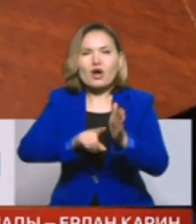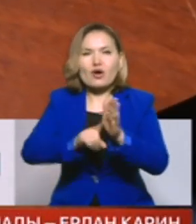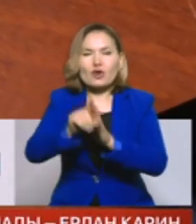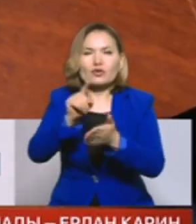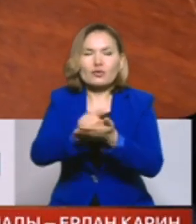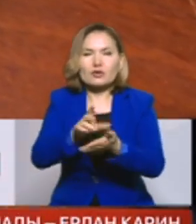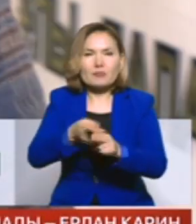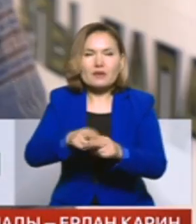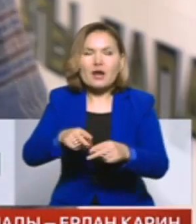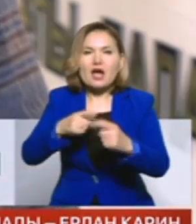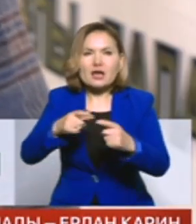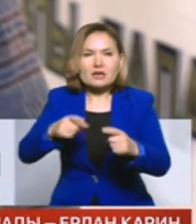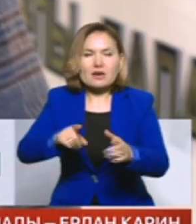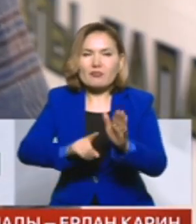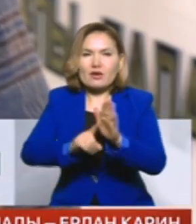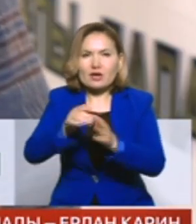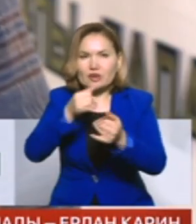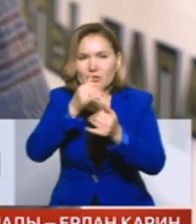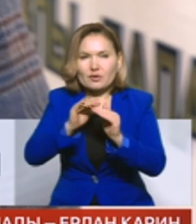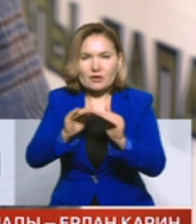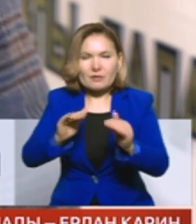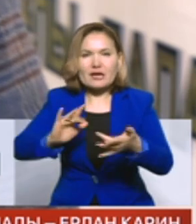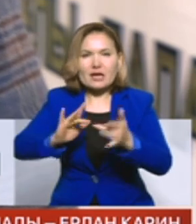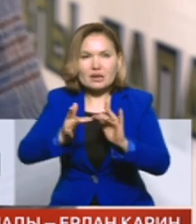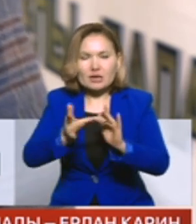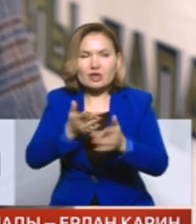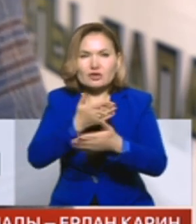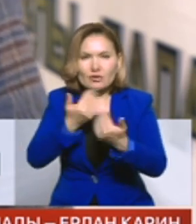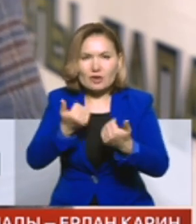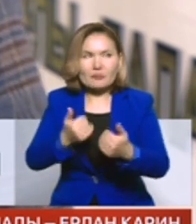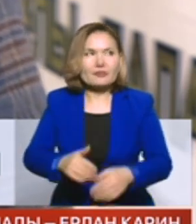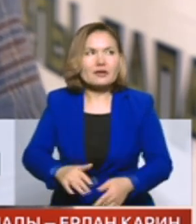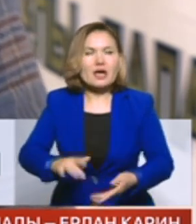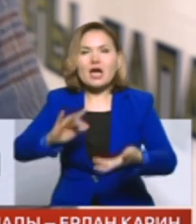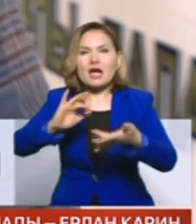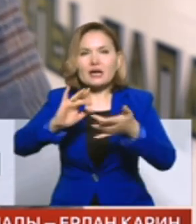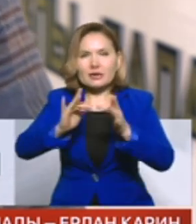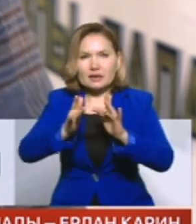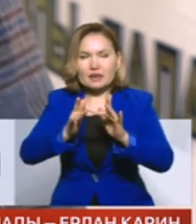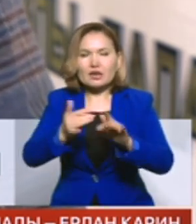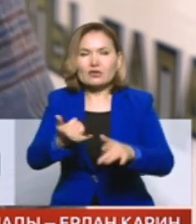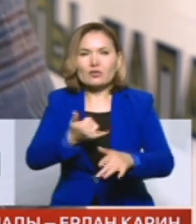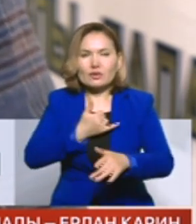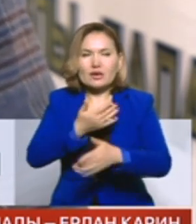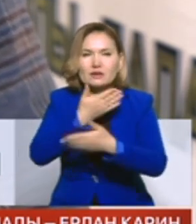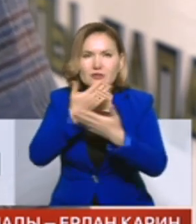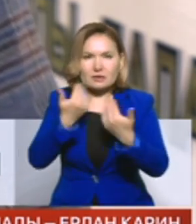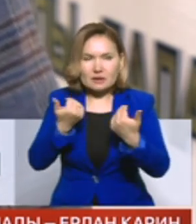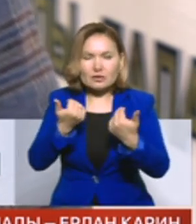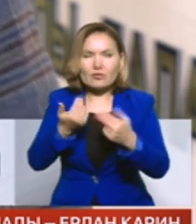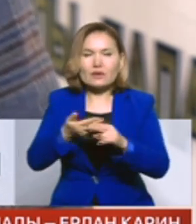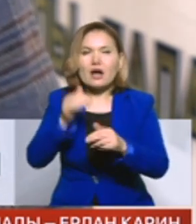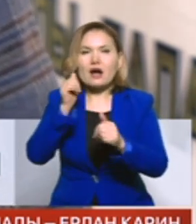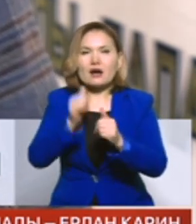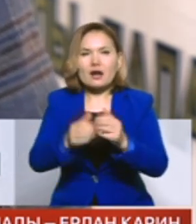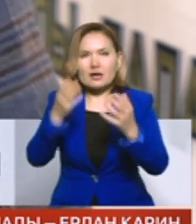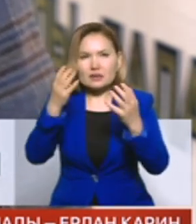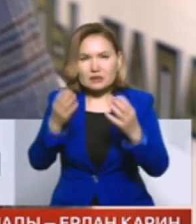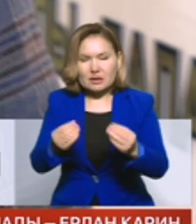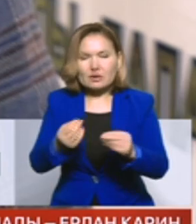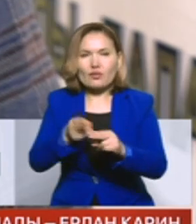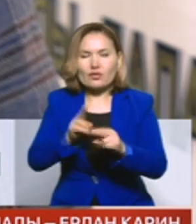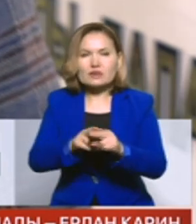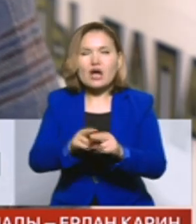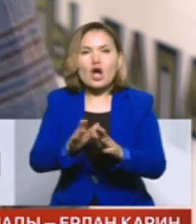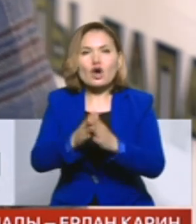кір салмай отыр. Ол бабажыма тек қана интернетпен жұмыс жасайды. Және де күнделік кезетіміз бар біздің,